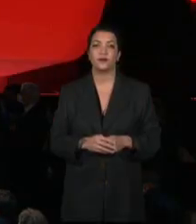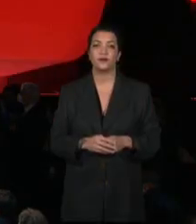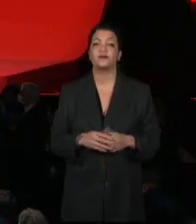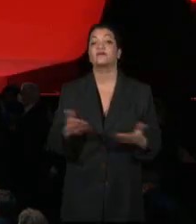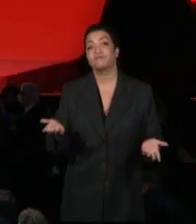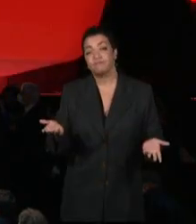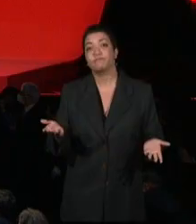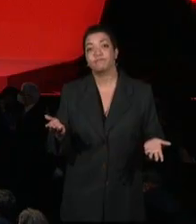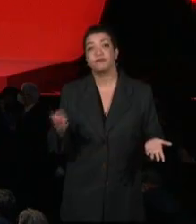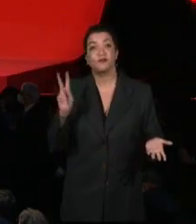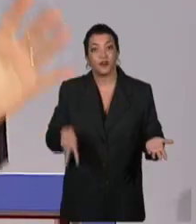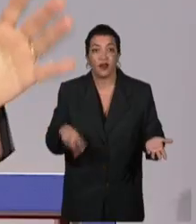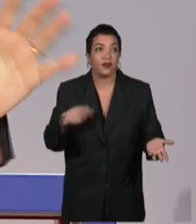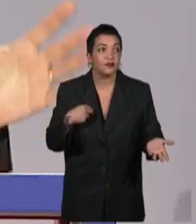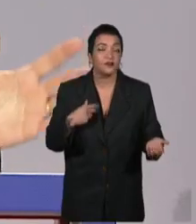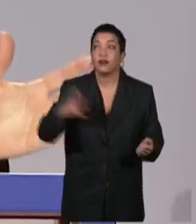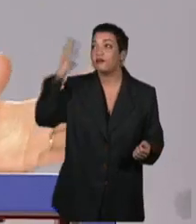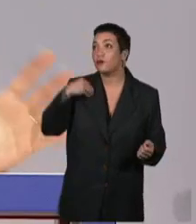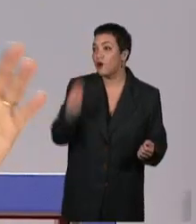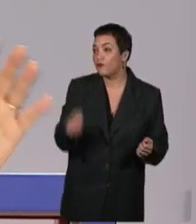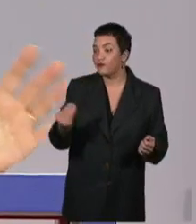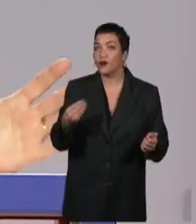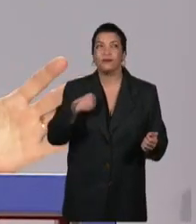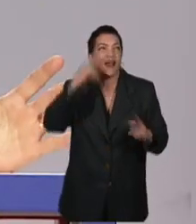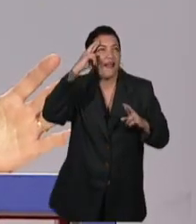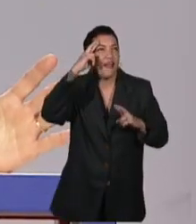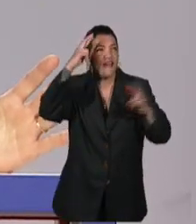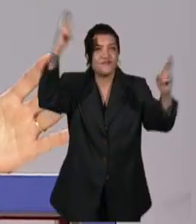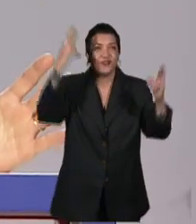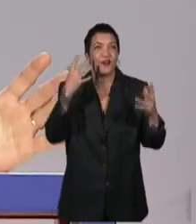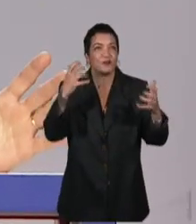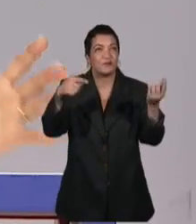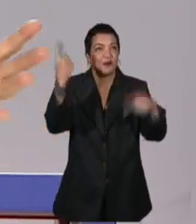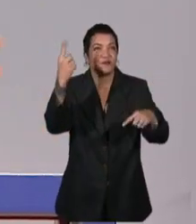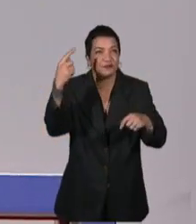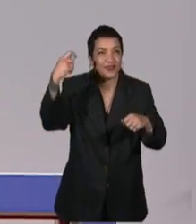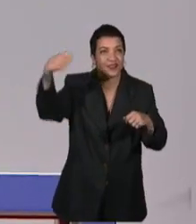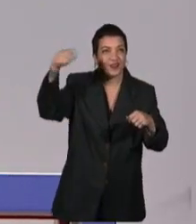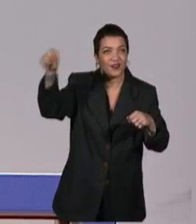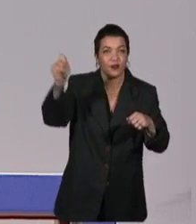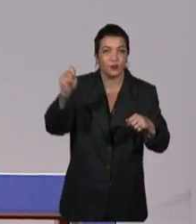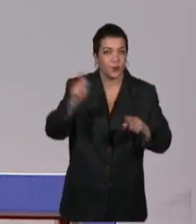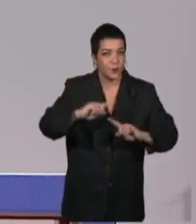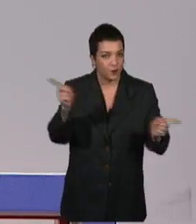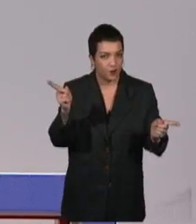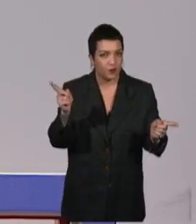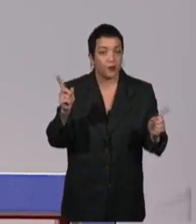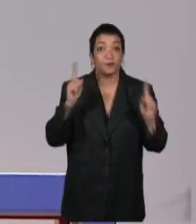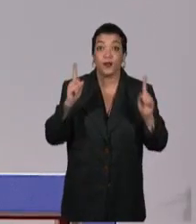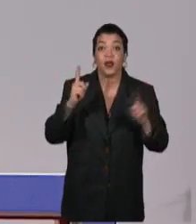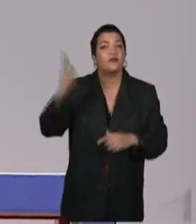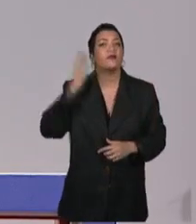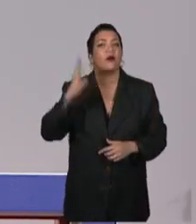Alors c'est vrai, je n'ai pas rêvé enfant de devenir présidente de la République. Mais à l'époque,